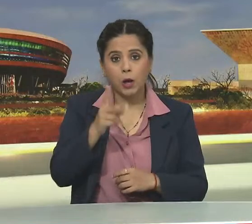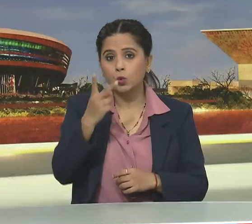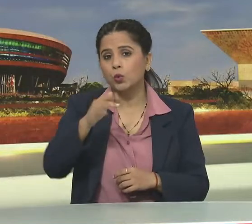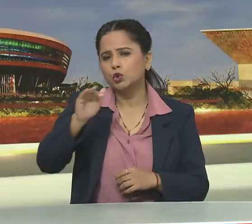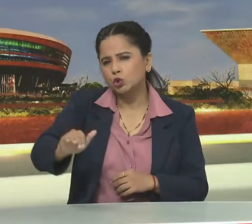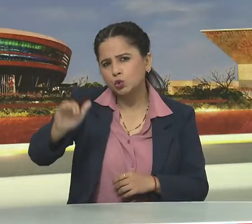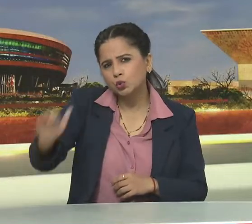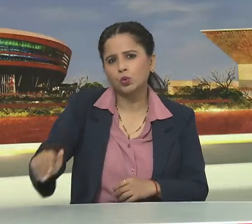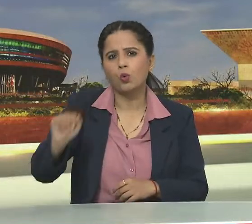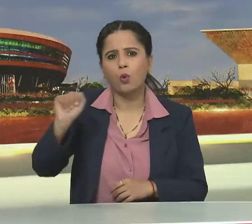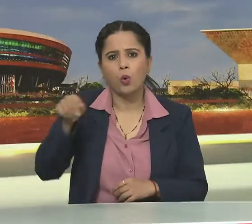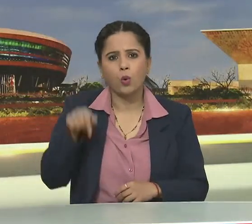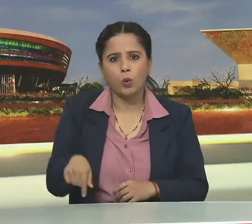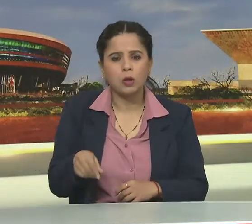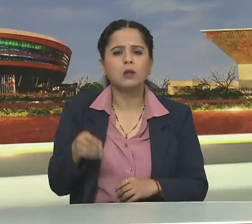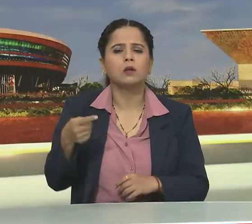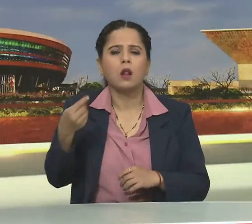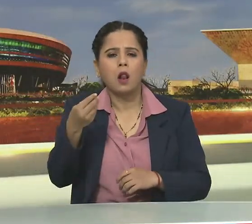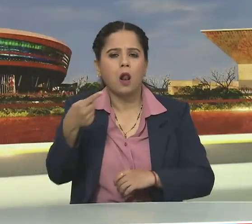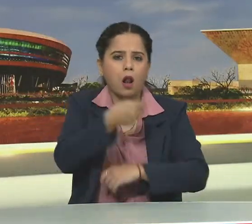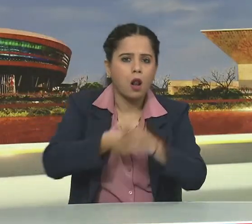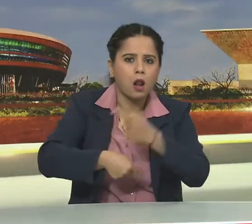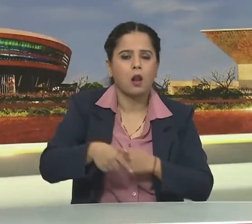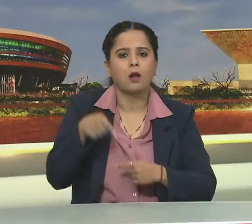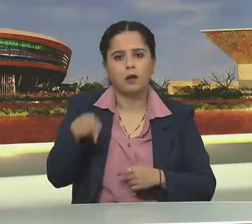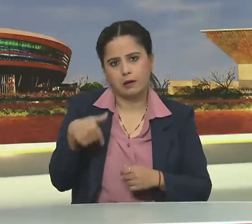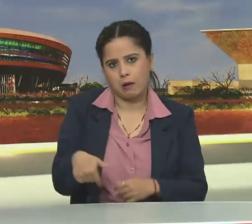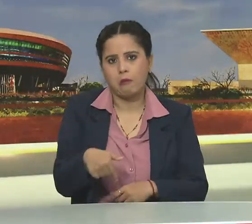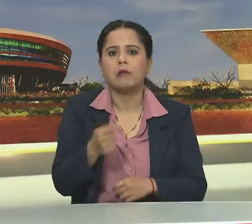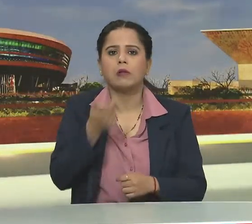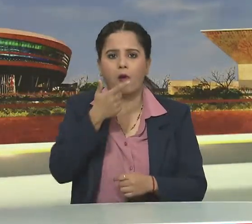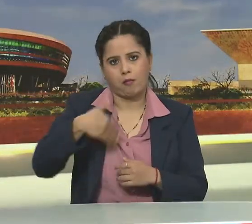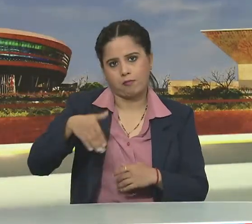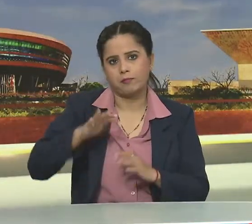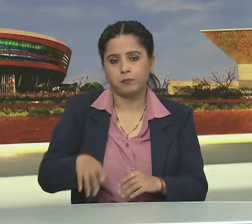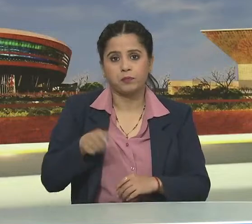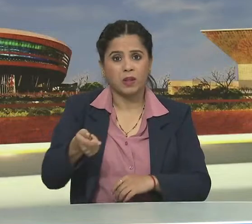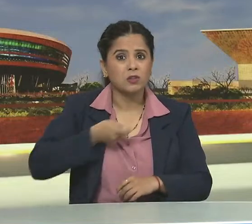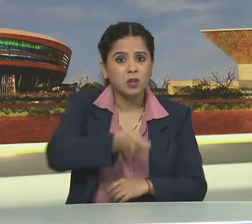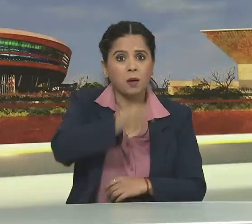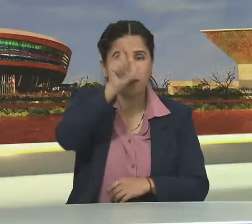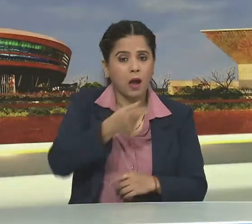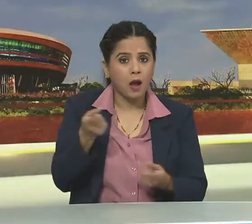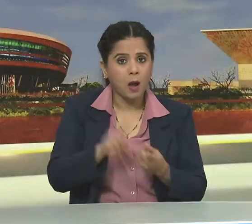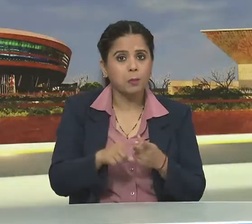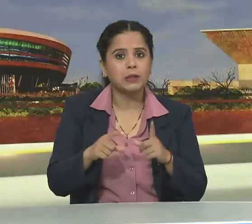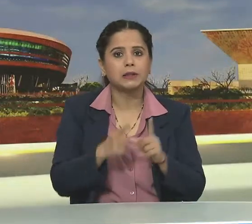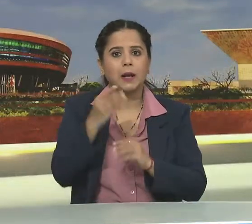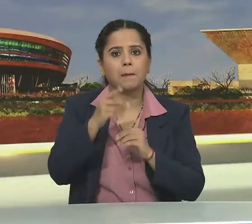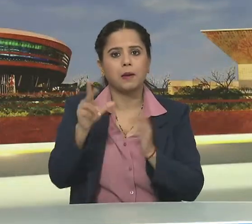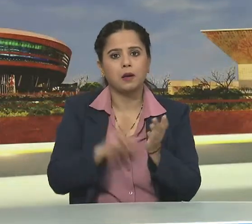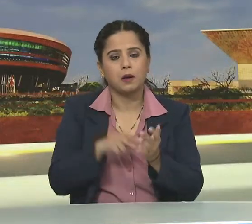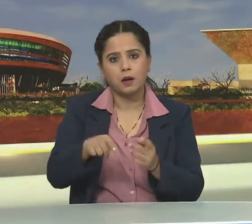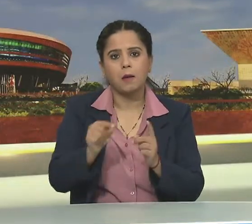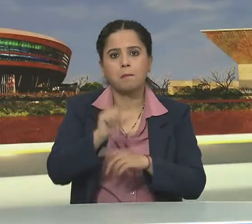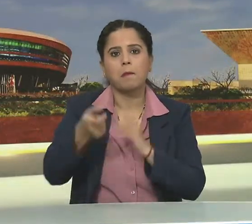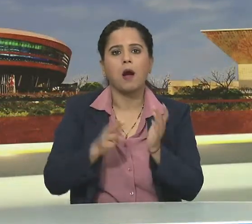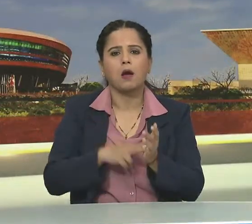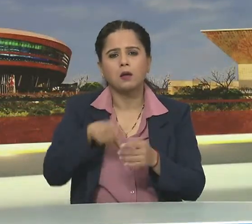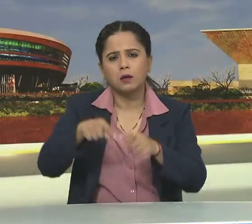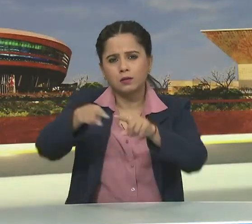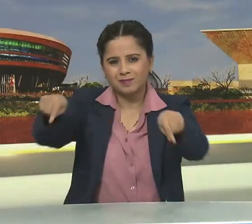छोटे बच्चों का कम गंभीर चोटों के लिए इलाज चल रहा है। वहीं चाकूबाजी की घटना डबलिन के पार्नेल स्क्वायर पर